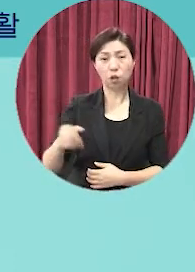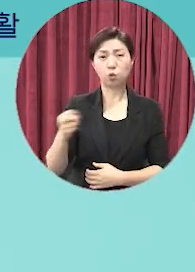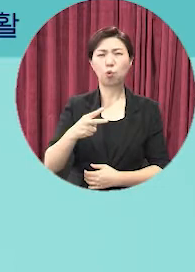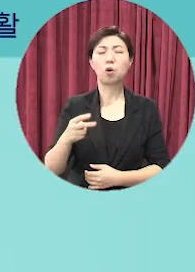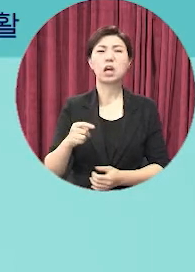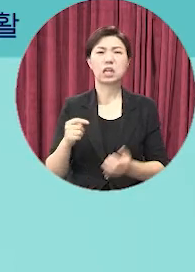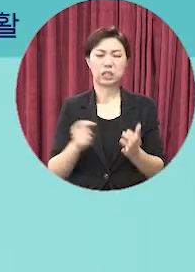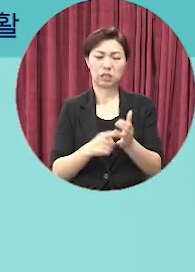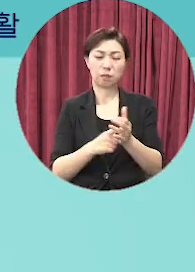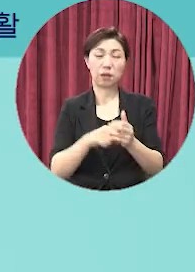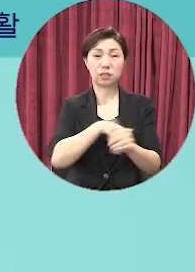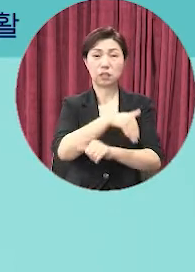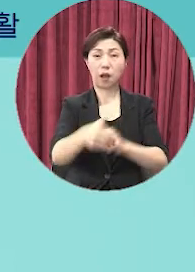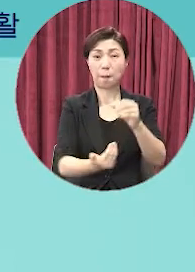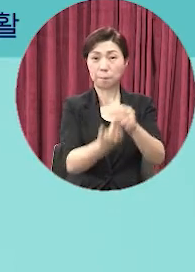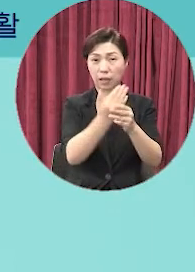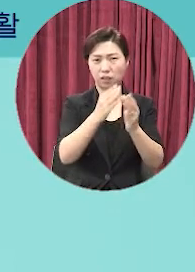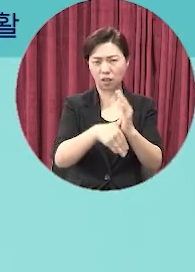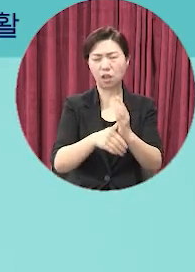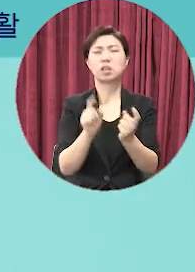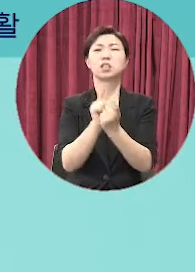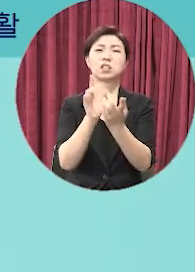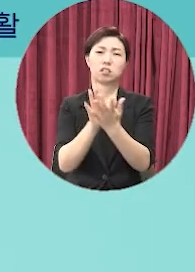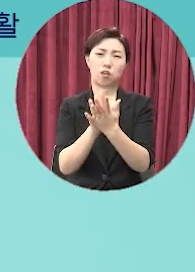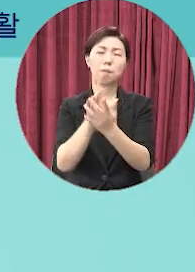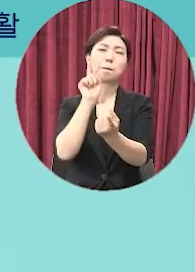요구되면은 대면으로 전환하는 그런